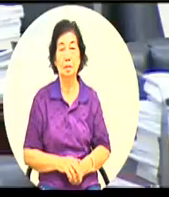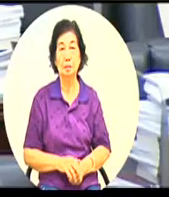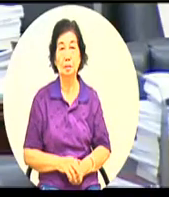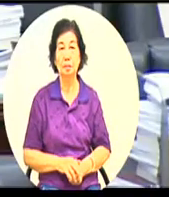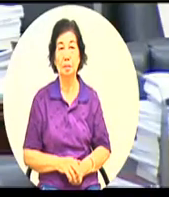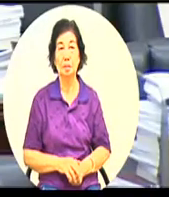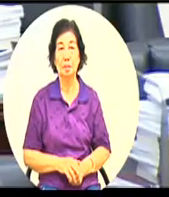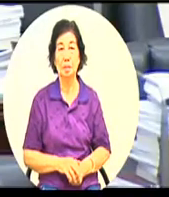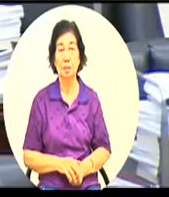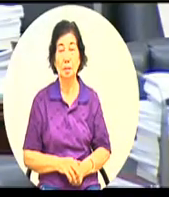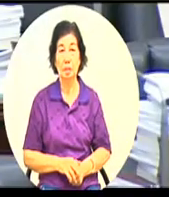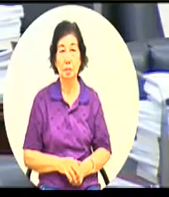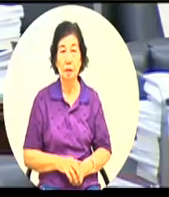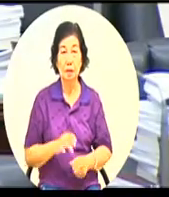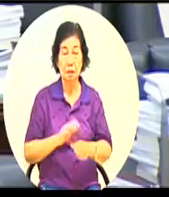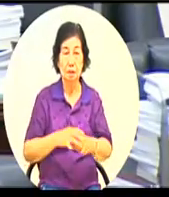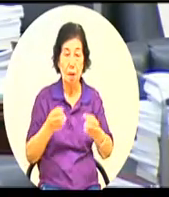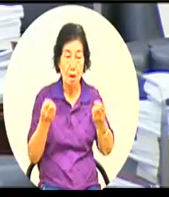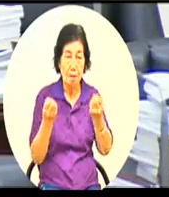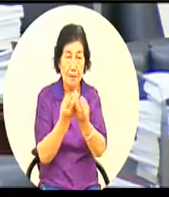哦，放烟火。